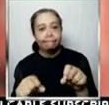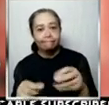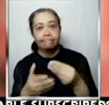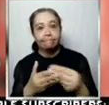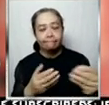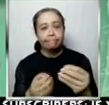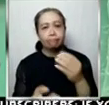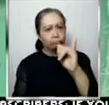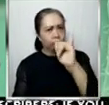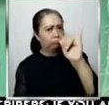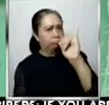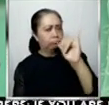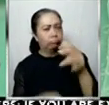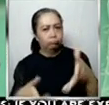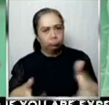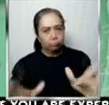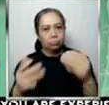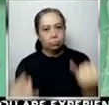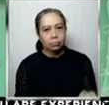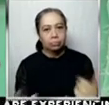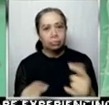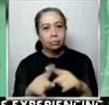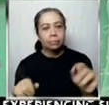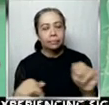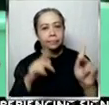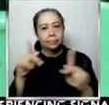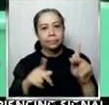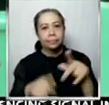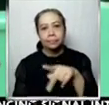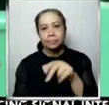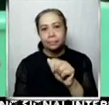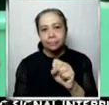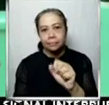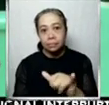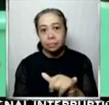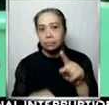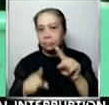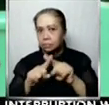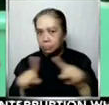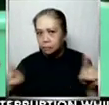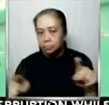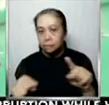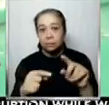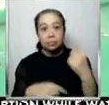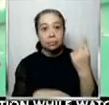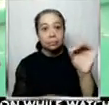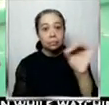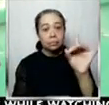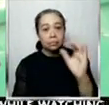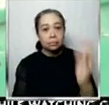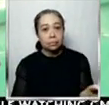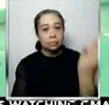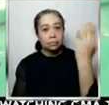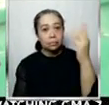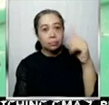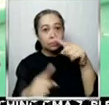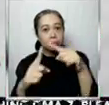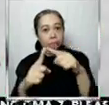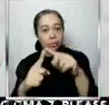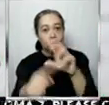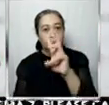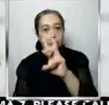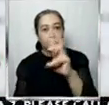ng alcoholic beverages ang mga residente ng Pasay. Pero mula alas 8 lang ng umaga hanggang alas 6 ng